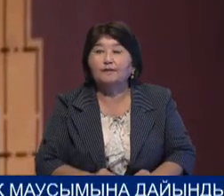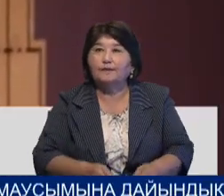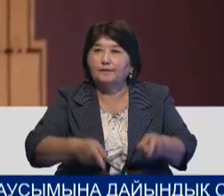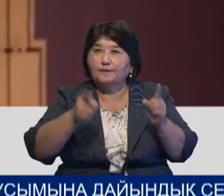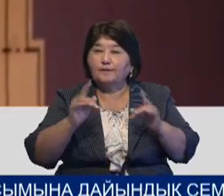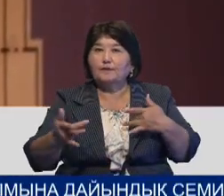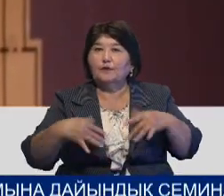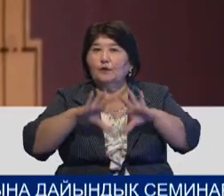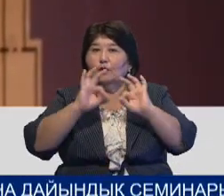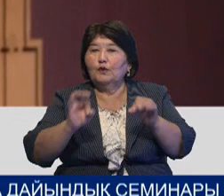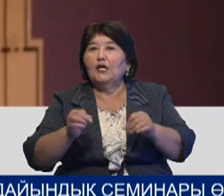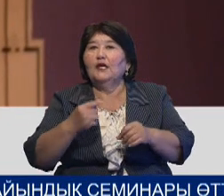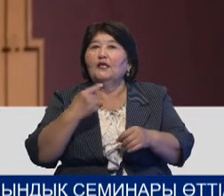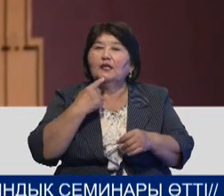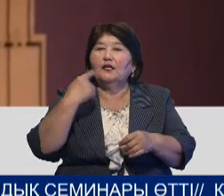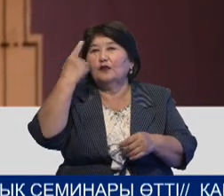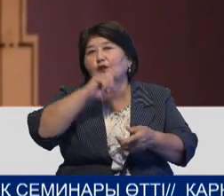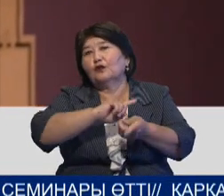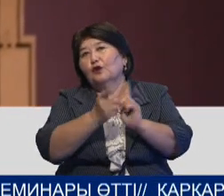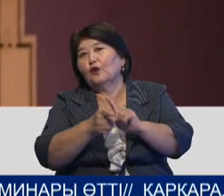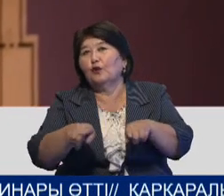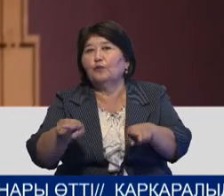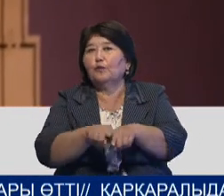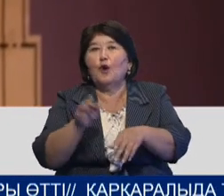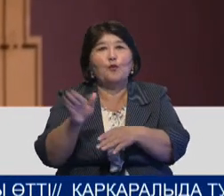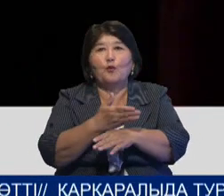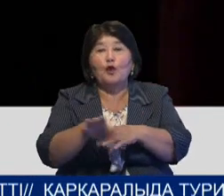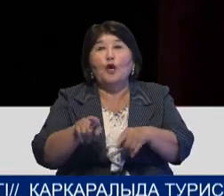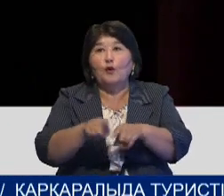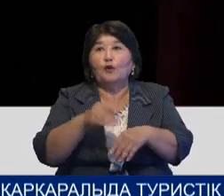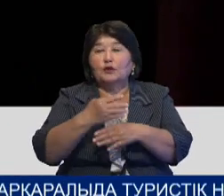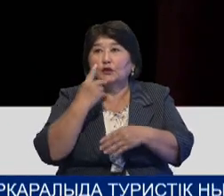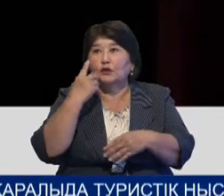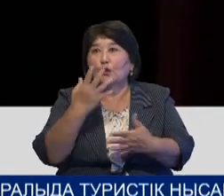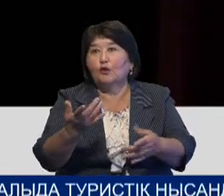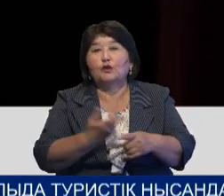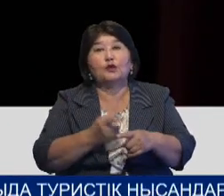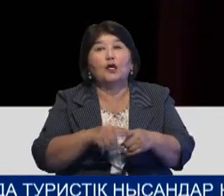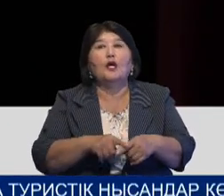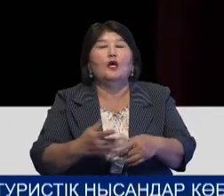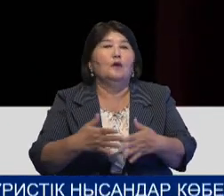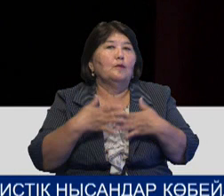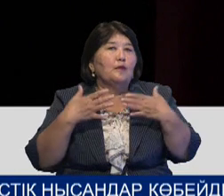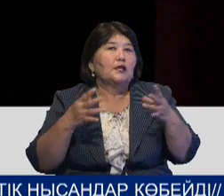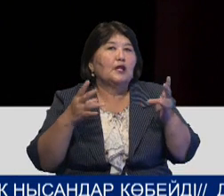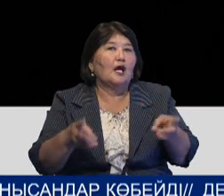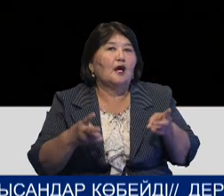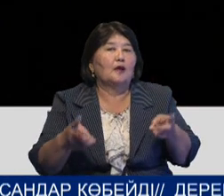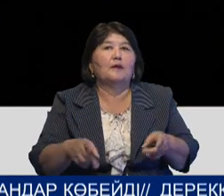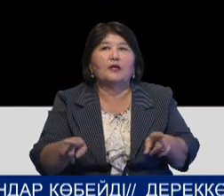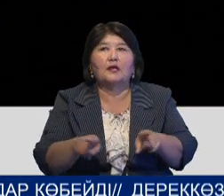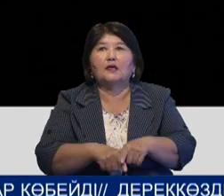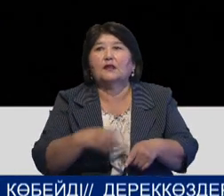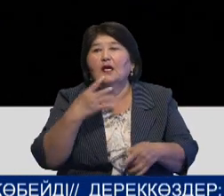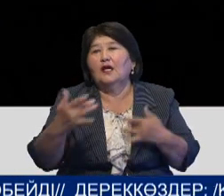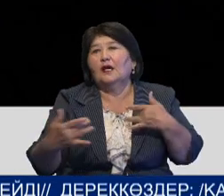өнер тілге түрге бөлінбейді. Бұл ұғымның қалтайтылмағанына көпшілік осы кеште көз жеткізе түскендей. Мүлкіген мейірім мен қарттық